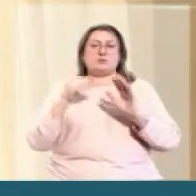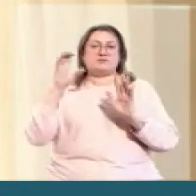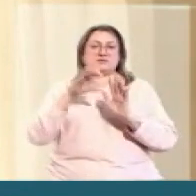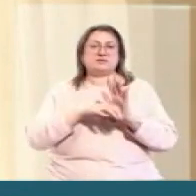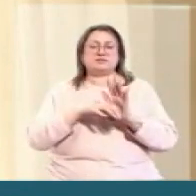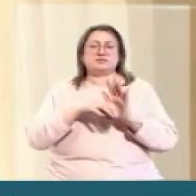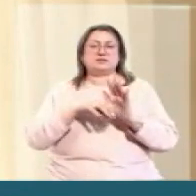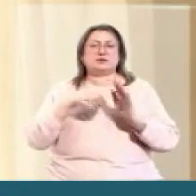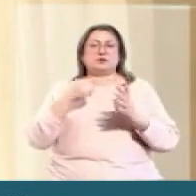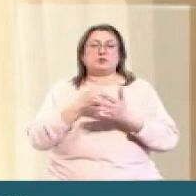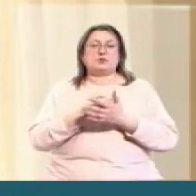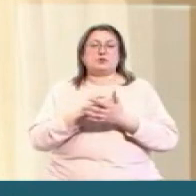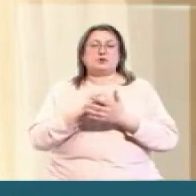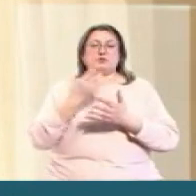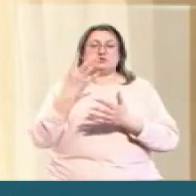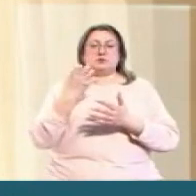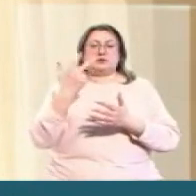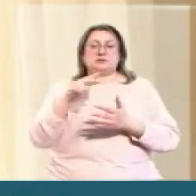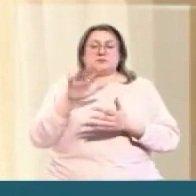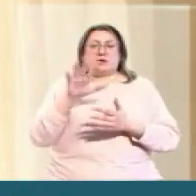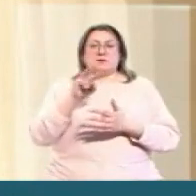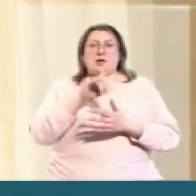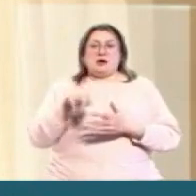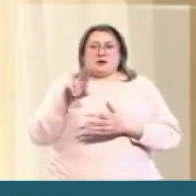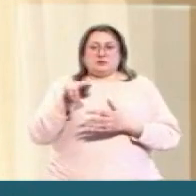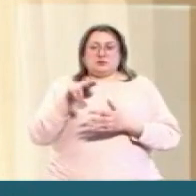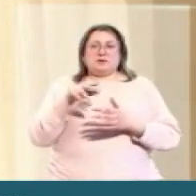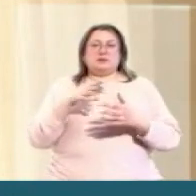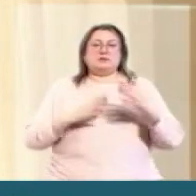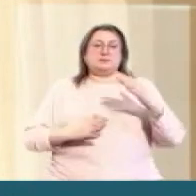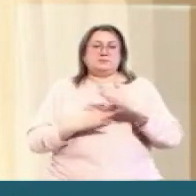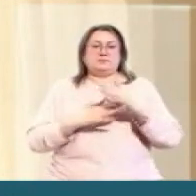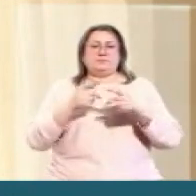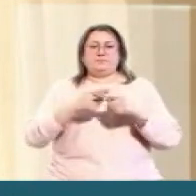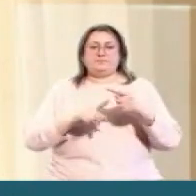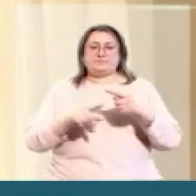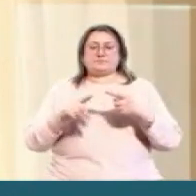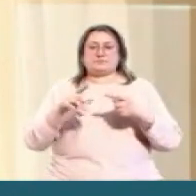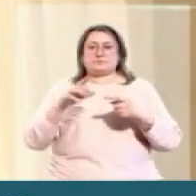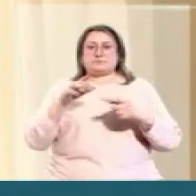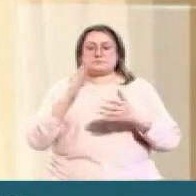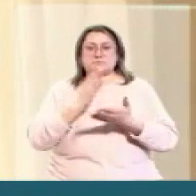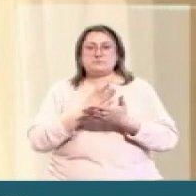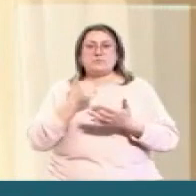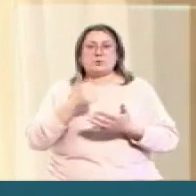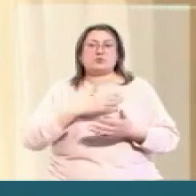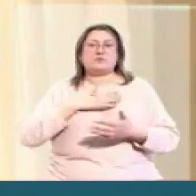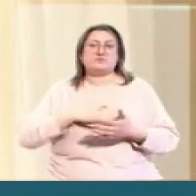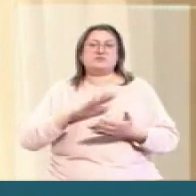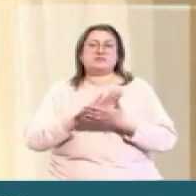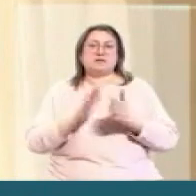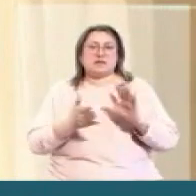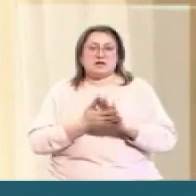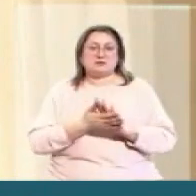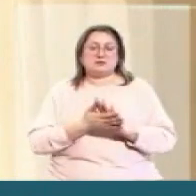инвестиций в основной капитал до 435 миллиардов, достижение доли дорог, находящихся в хорошем и удовлетворительном